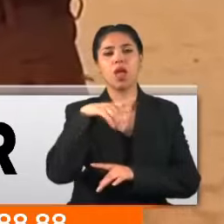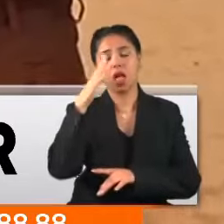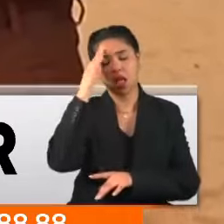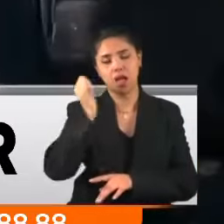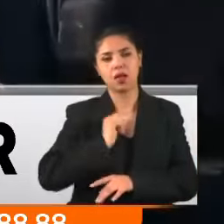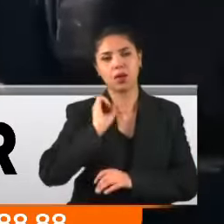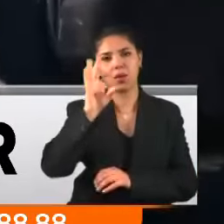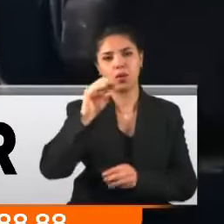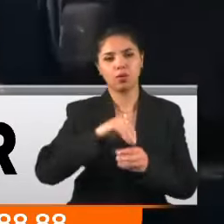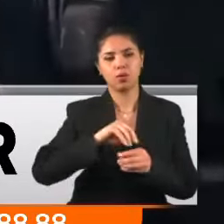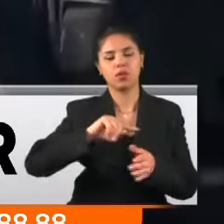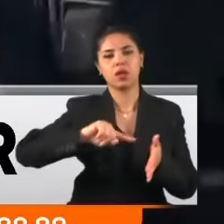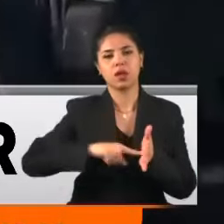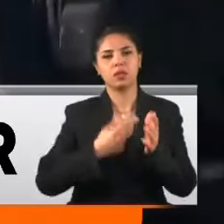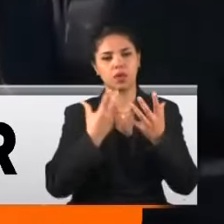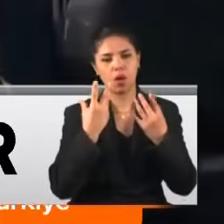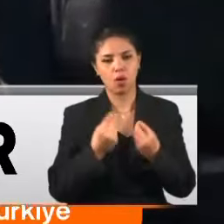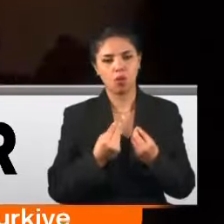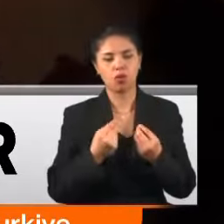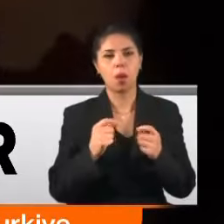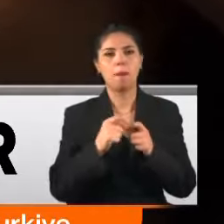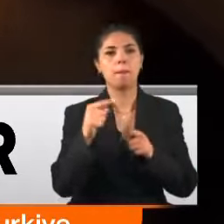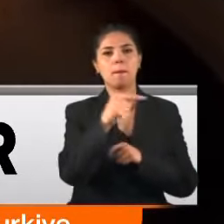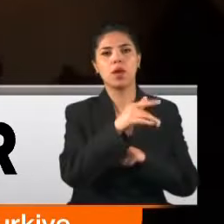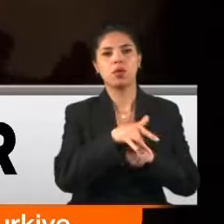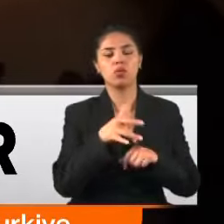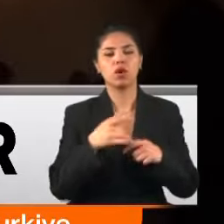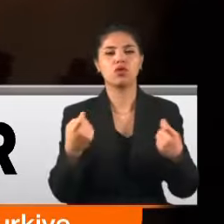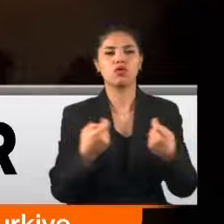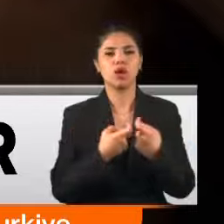Batı ile çatışma şimdi çok daha olası.